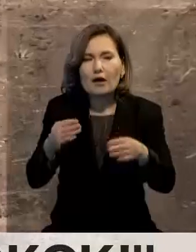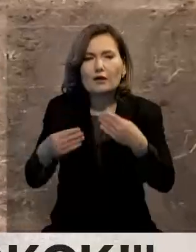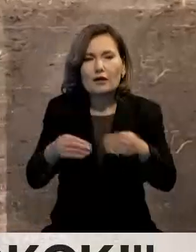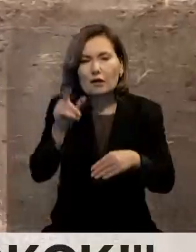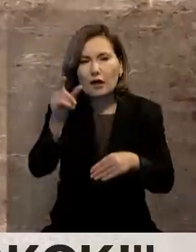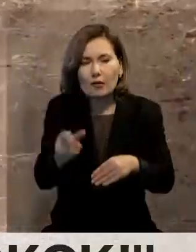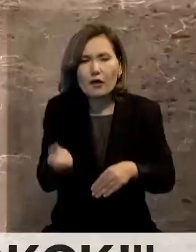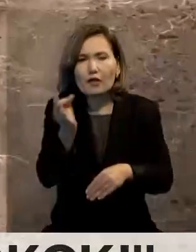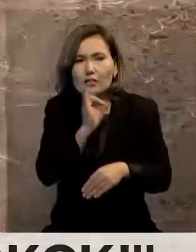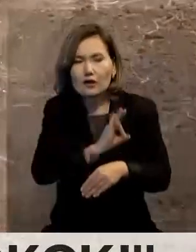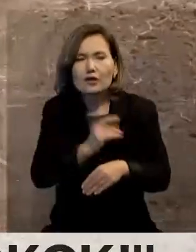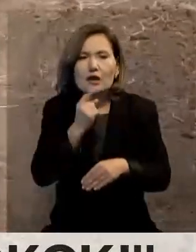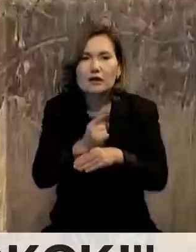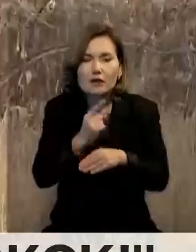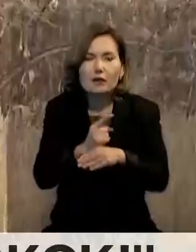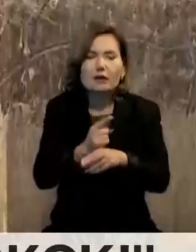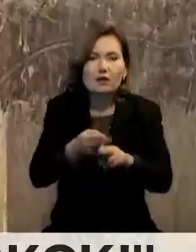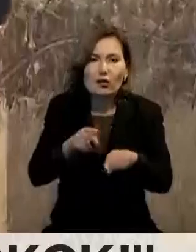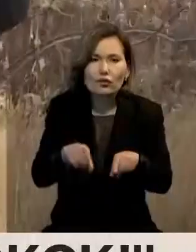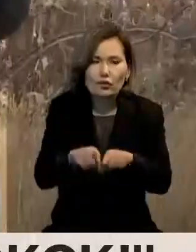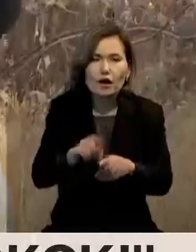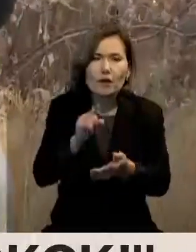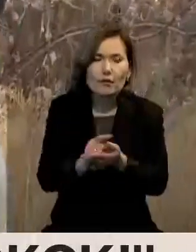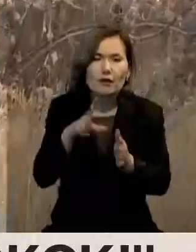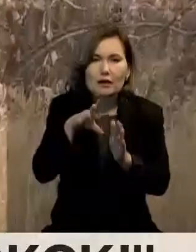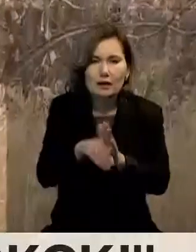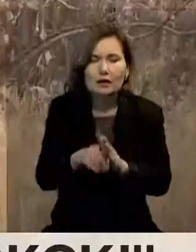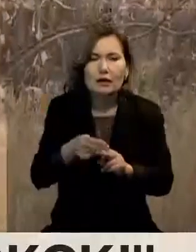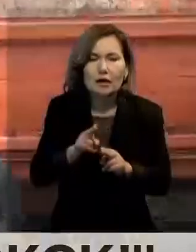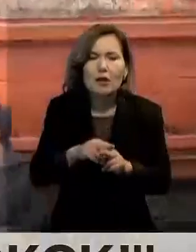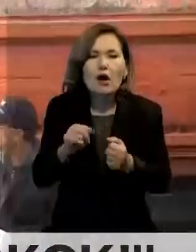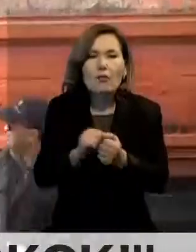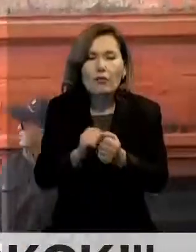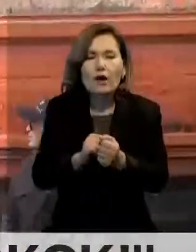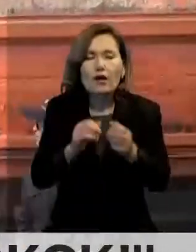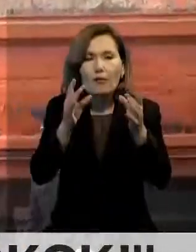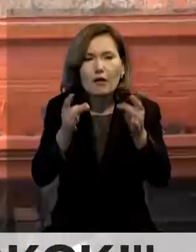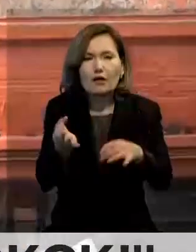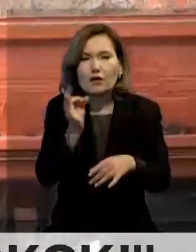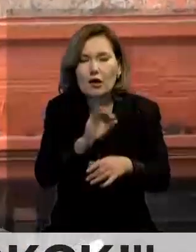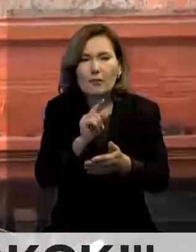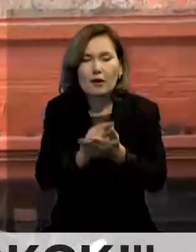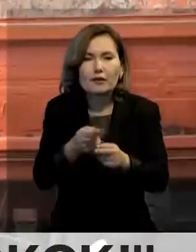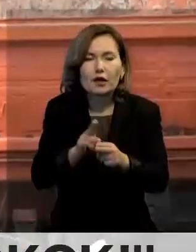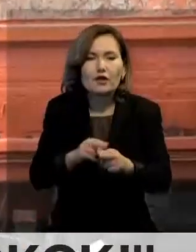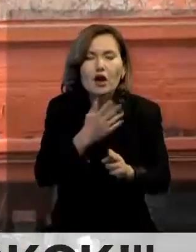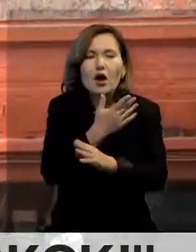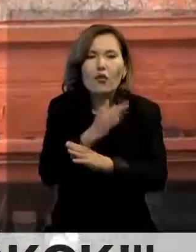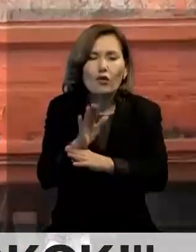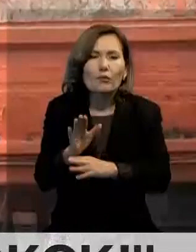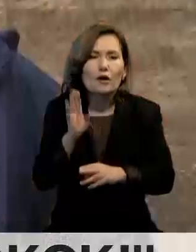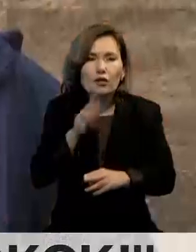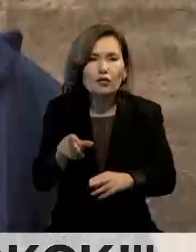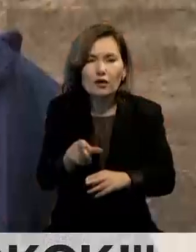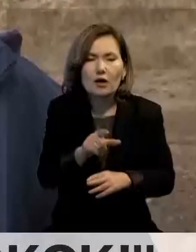шектеуде. Ірі сауда орталықтары оның орнына баламалы қаптамаларды ұсына бастады. Соңғы жылдары орман, дала мен өзен арналары үшін бұл мәселе